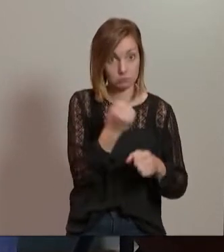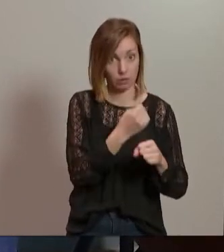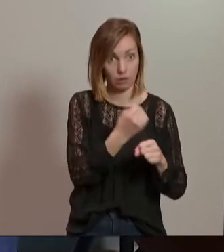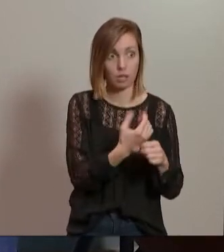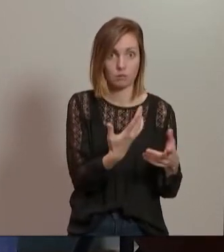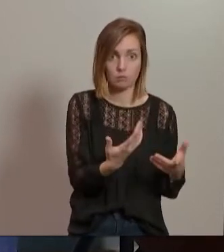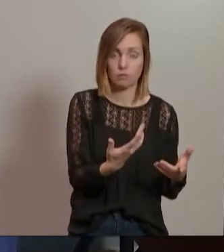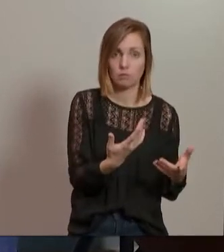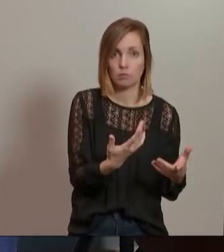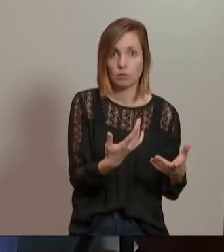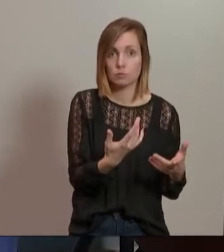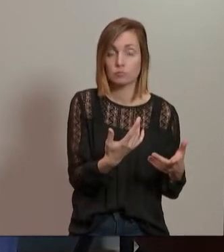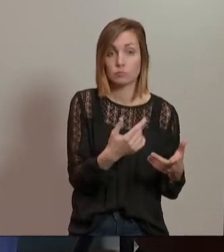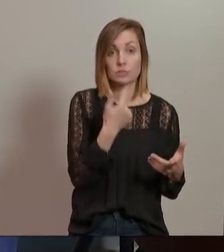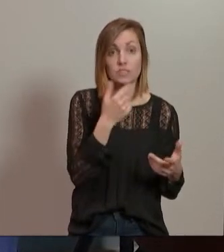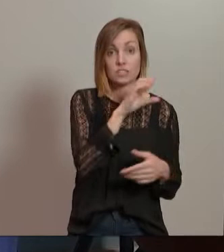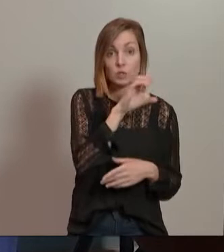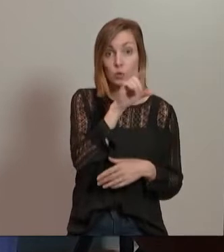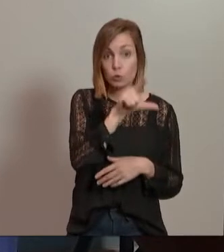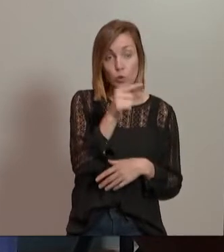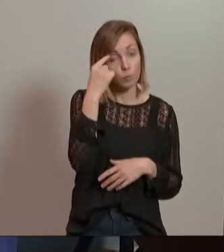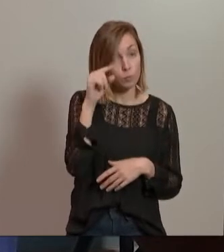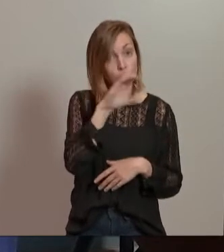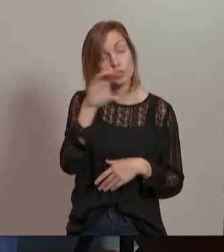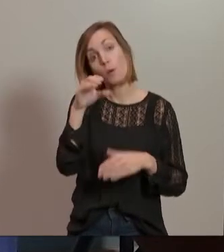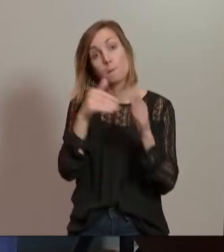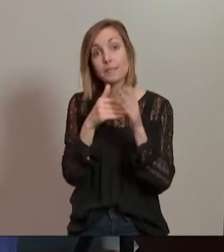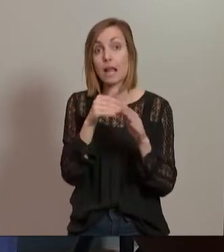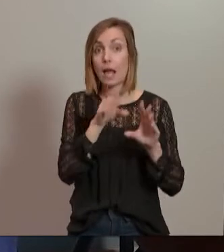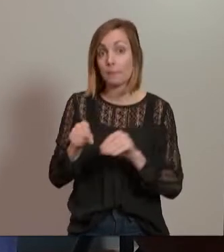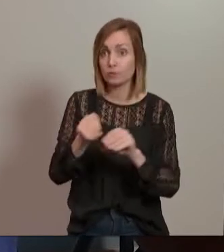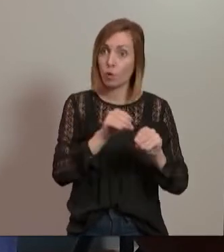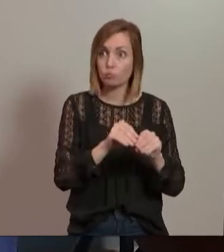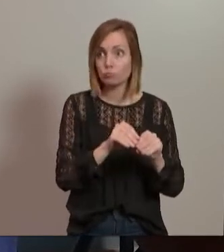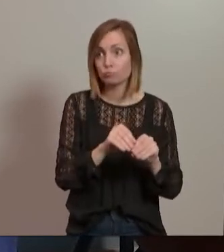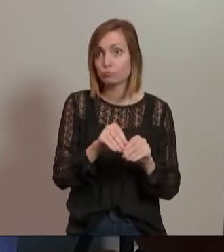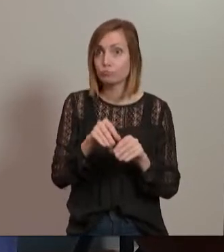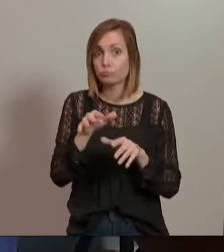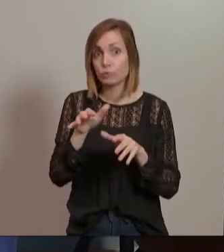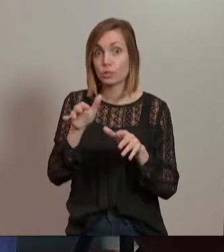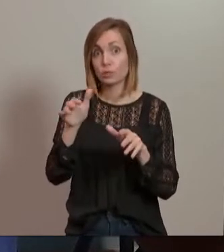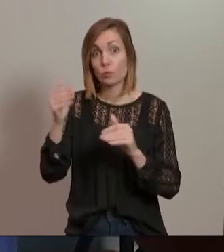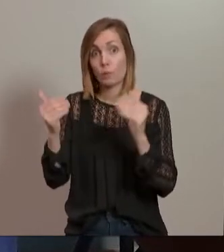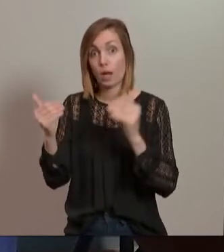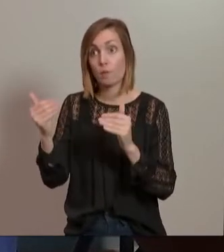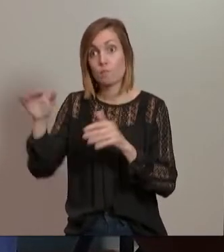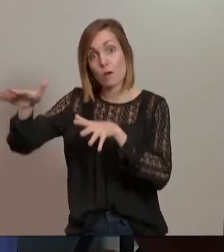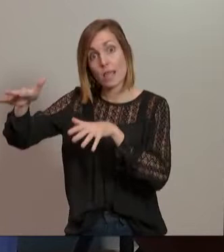fait un ratio de 102 pour 100 000 habitants, ce qui correspond légèrement à une moyenne légèrement supérieure à la moyenne